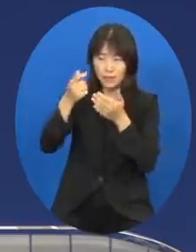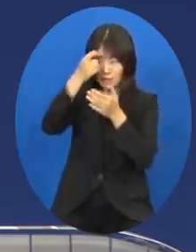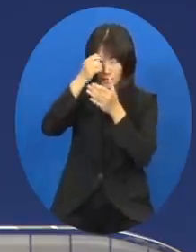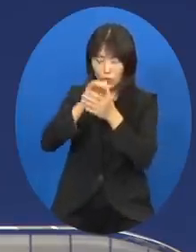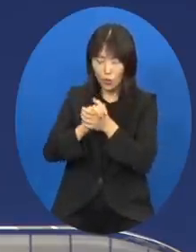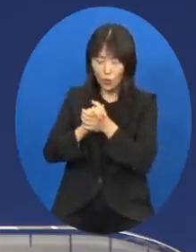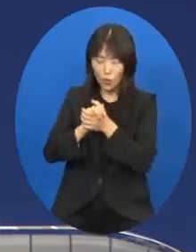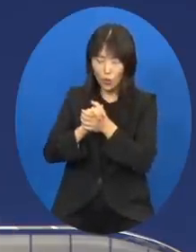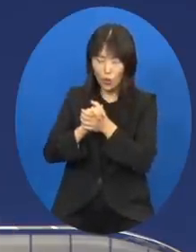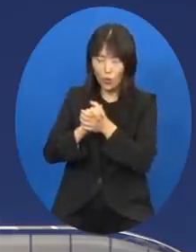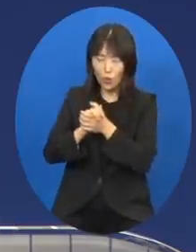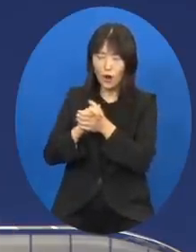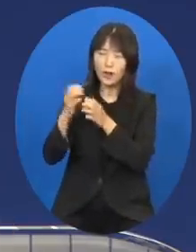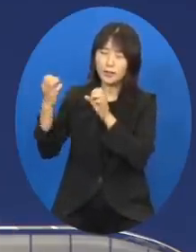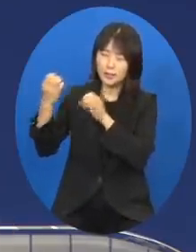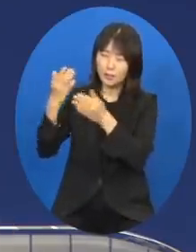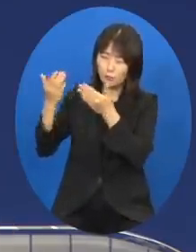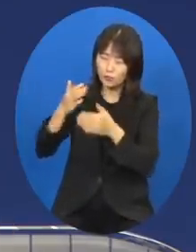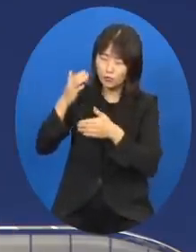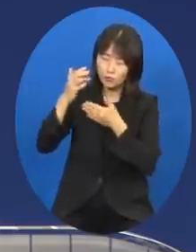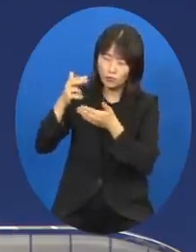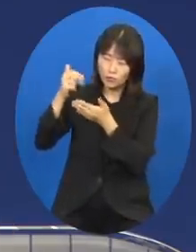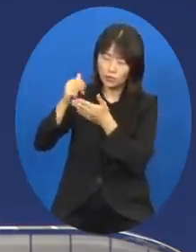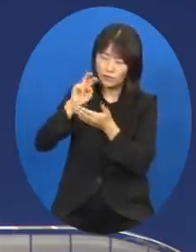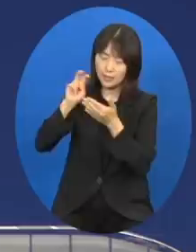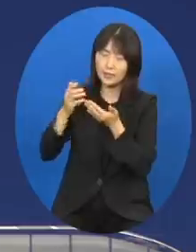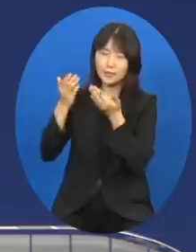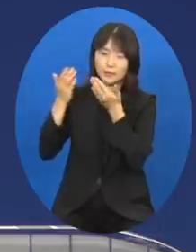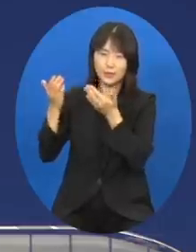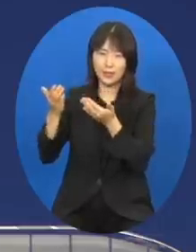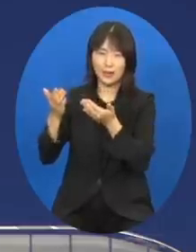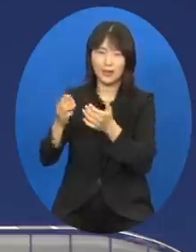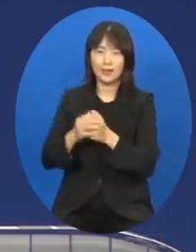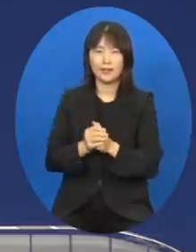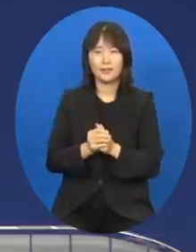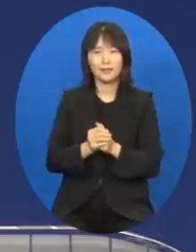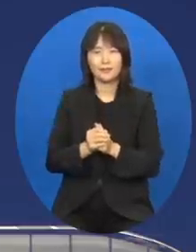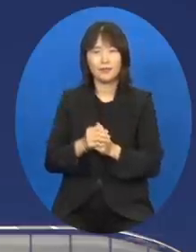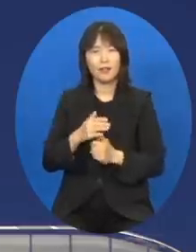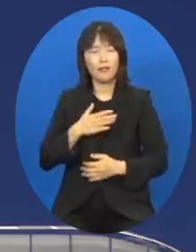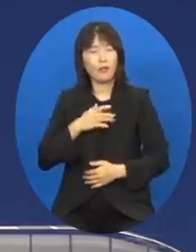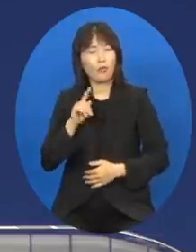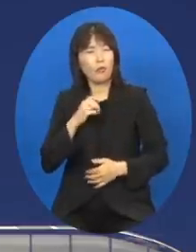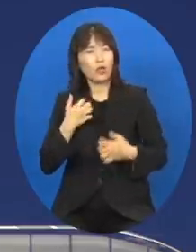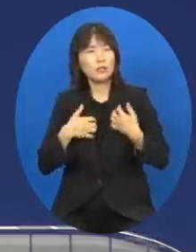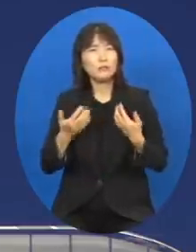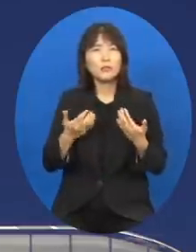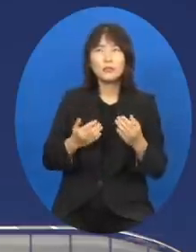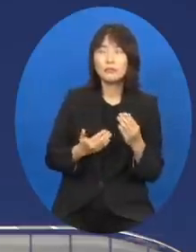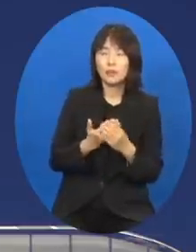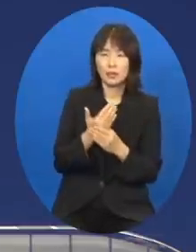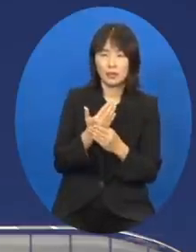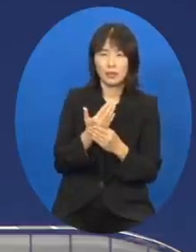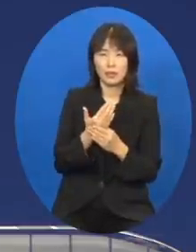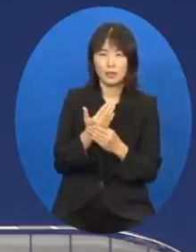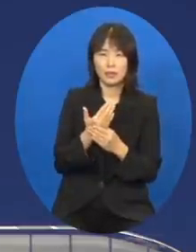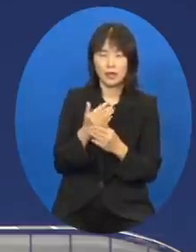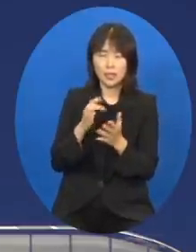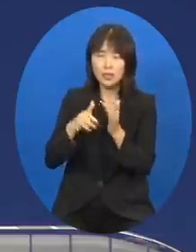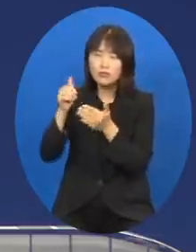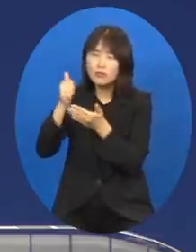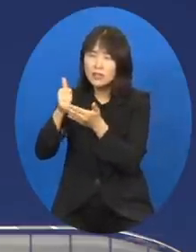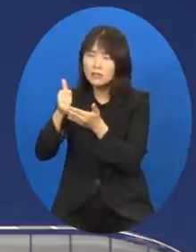신실하게 응답해 주신 주님을 찬양합니다. 내게 무슨 기쁜 일이 있을까? 예수님